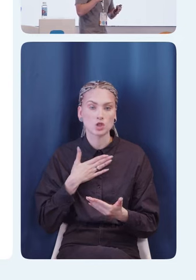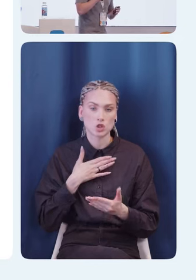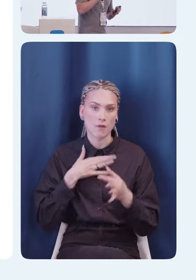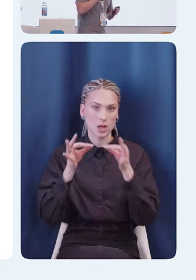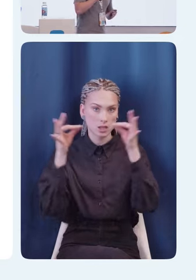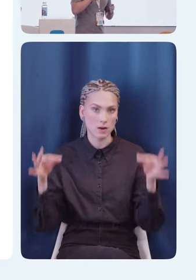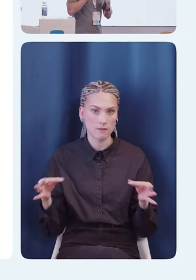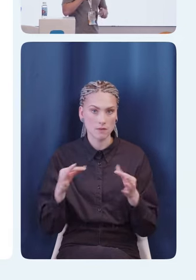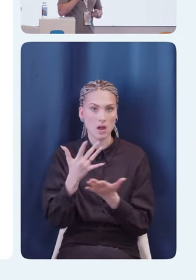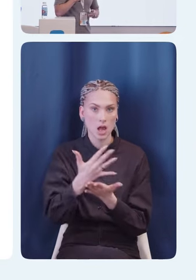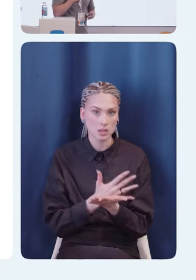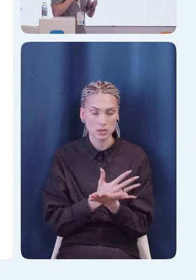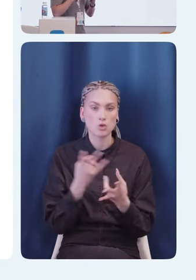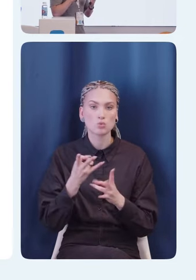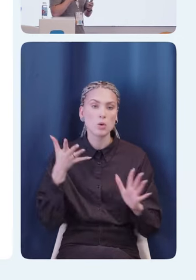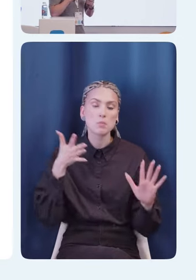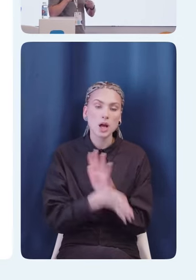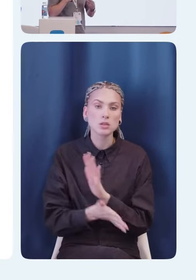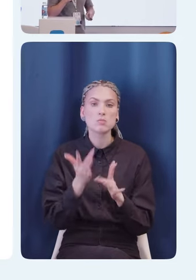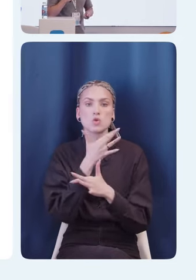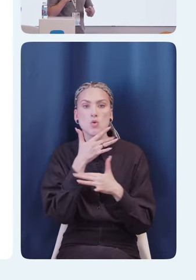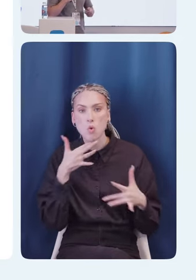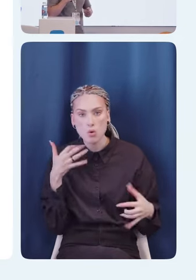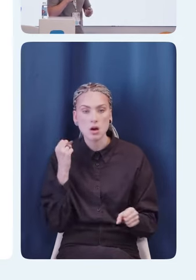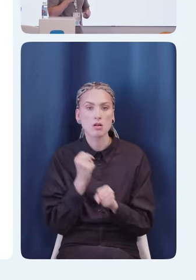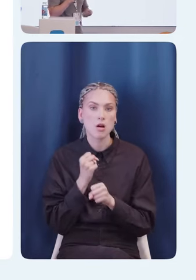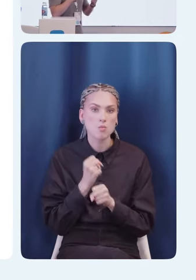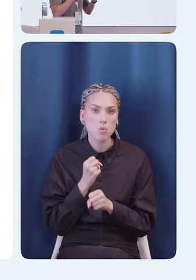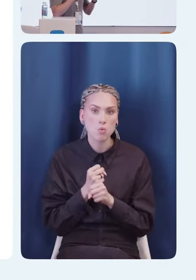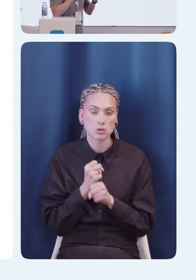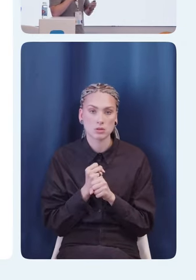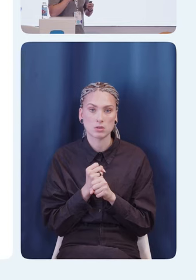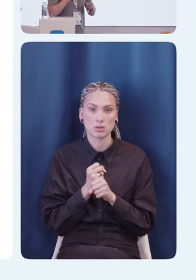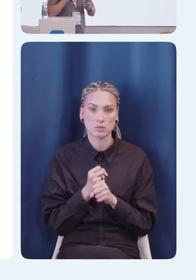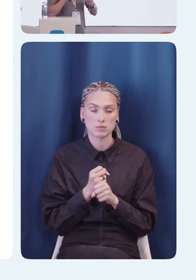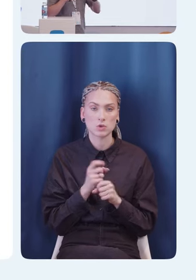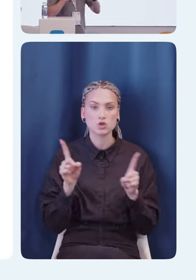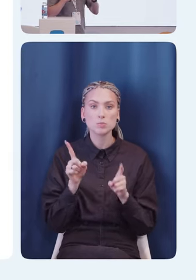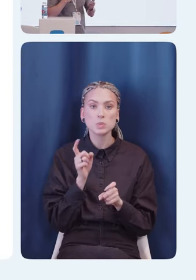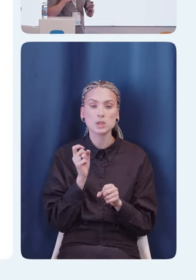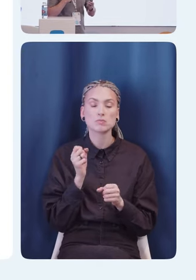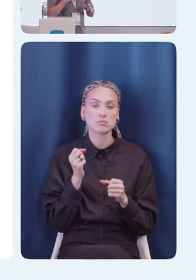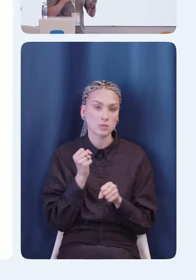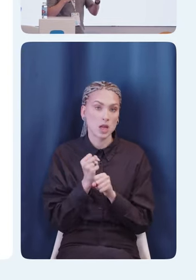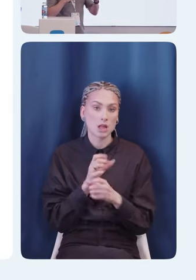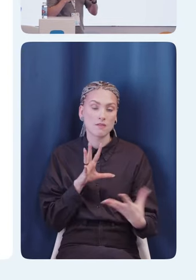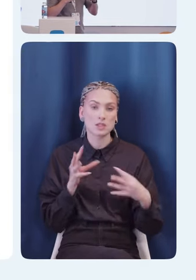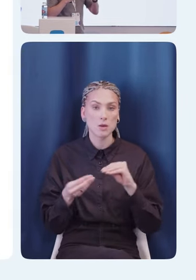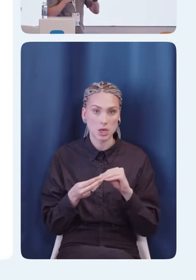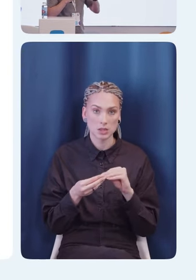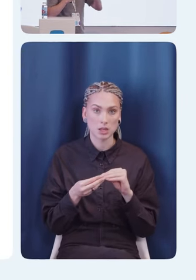То есть придется потратить очень много рутинной работы для того, чтобы сделать вот нужное